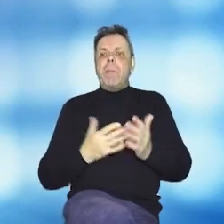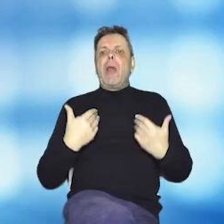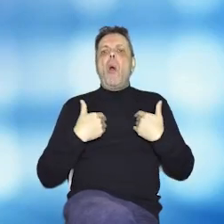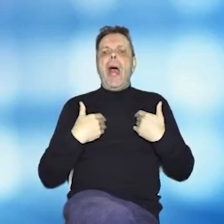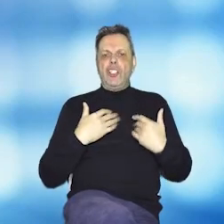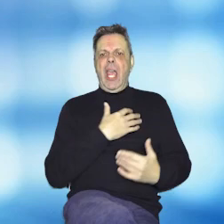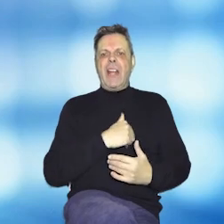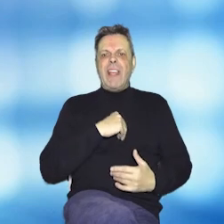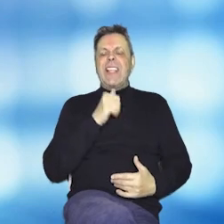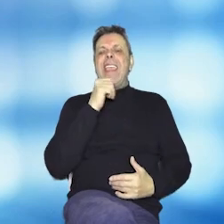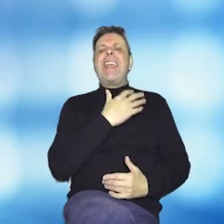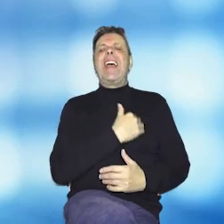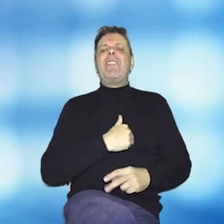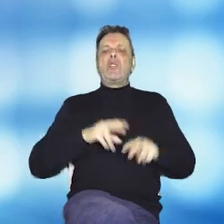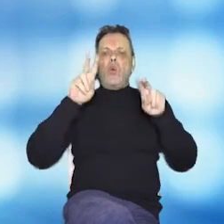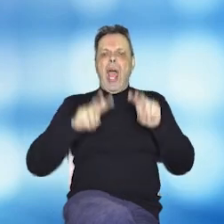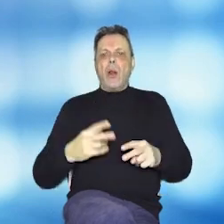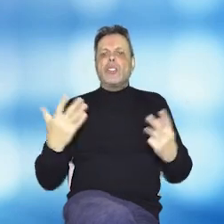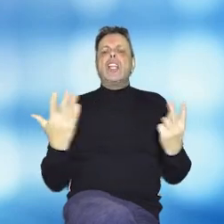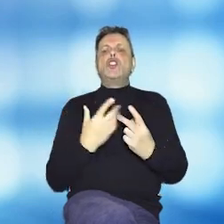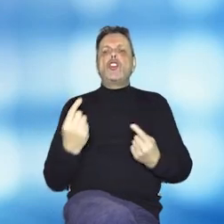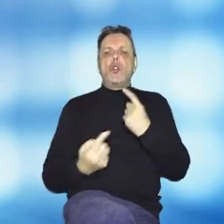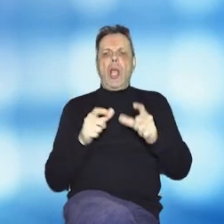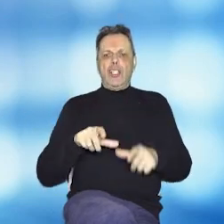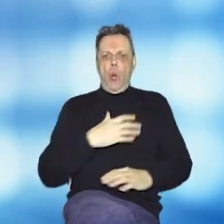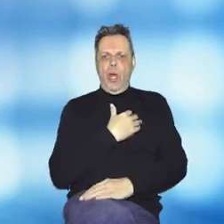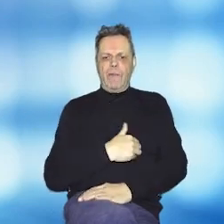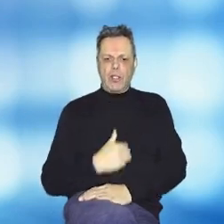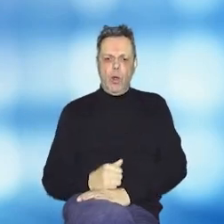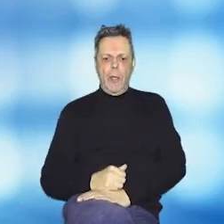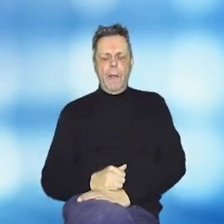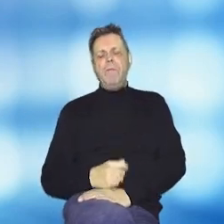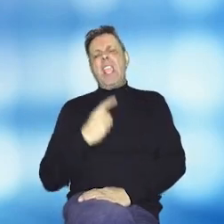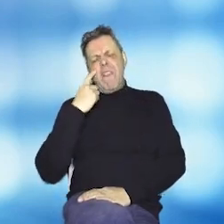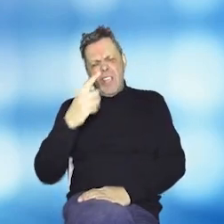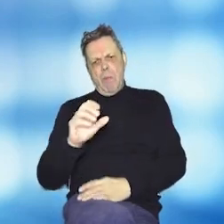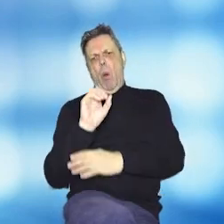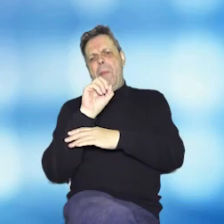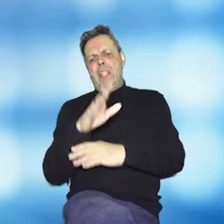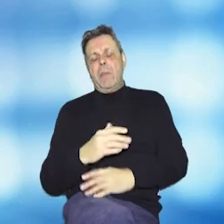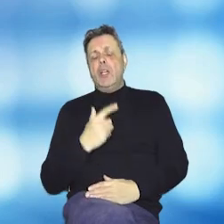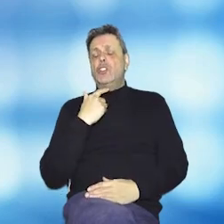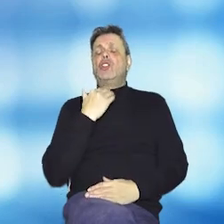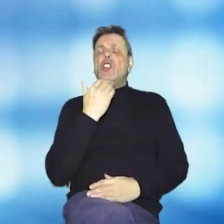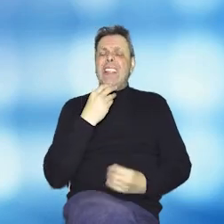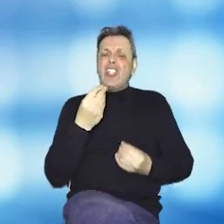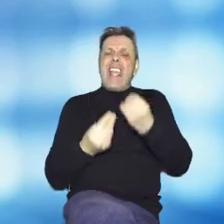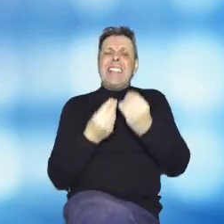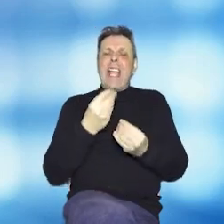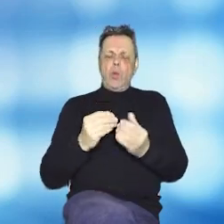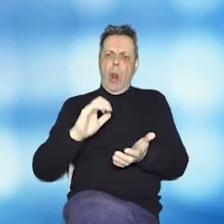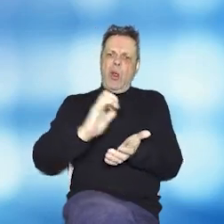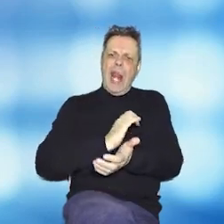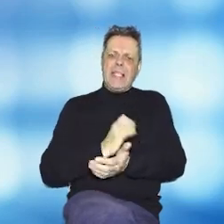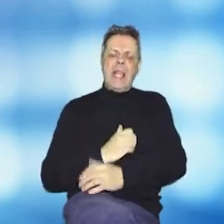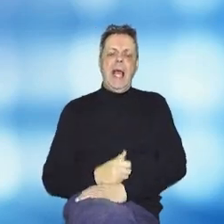primjere i hrvatsku realnost i to što se događa, što je vidljivo u medijima, naravno. Što se tiče seksualnog nasilja,